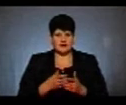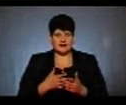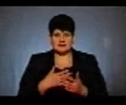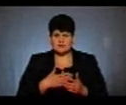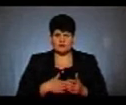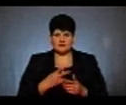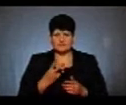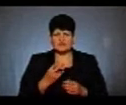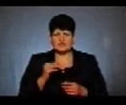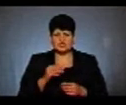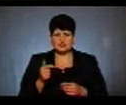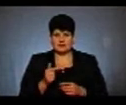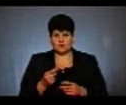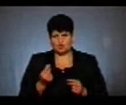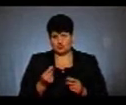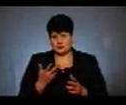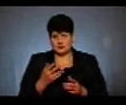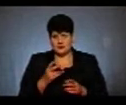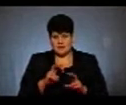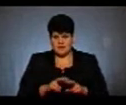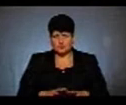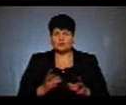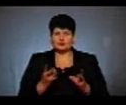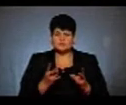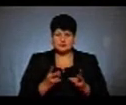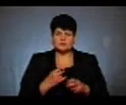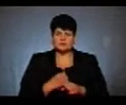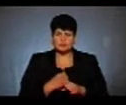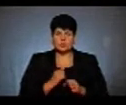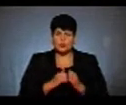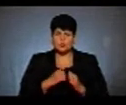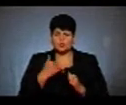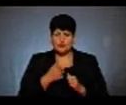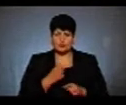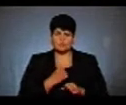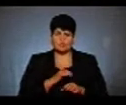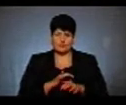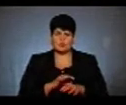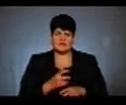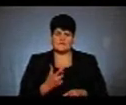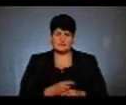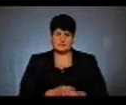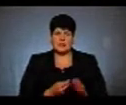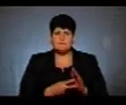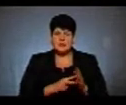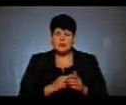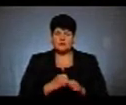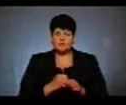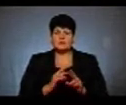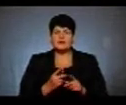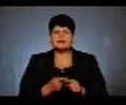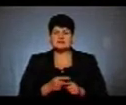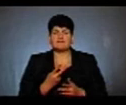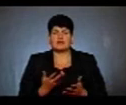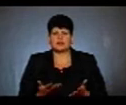більше 2000 дослідження. Через те ми є достатньо вакцини, рекомендуємо щороку проводити ту роботу. Планова робота, зокрема, як це